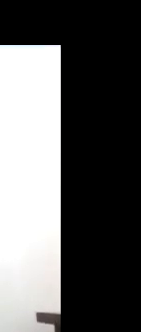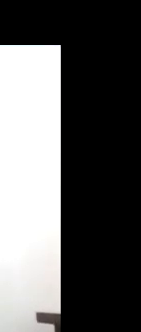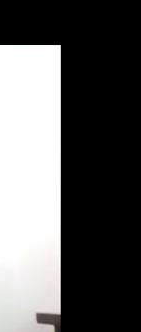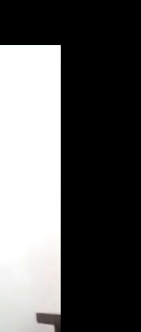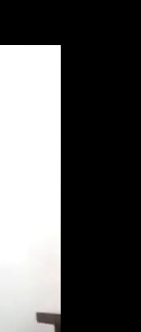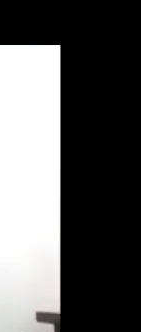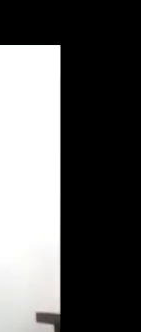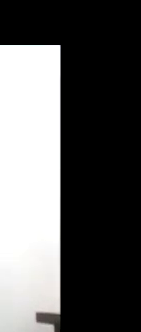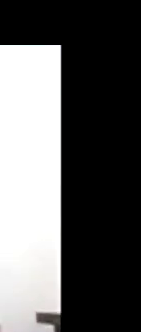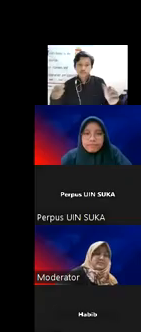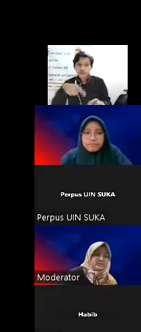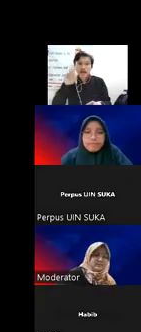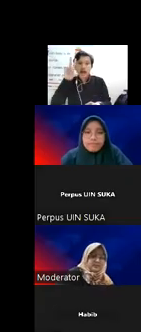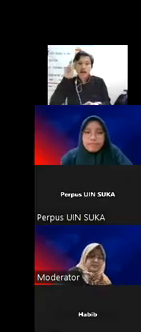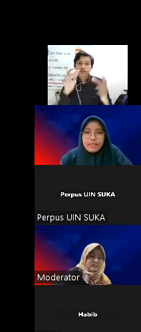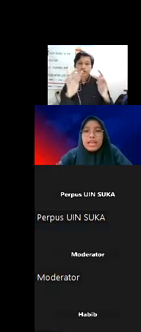internet